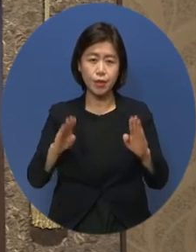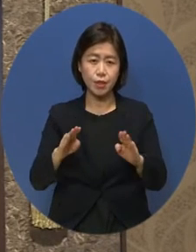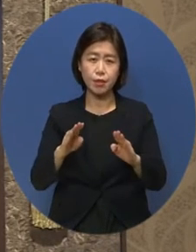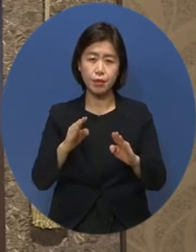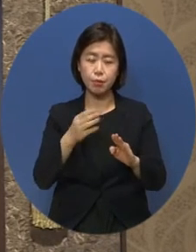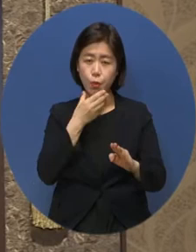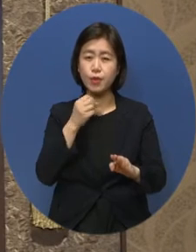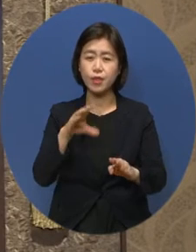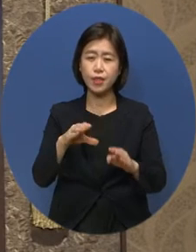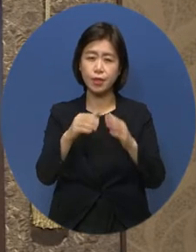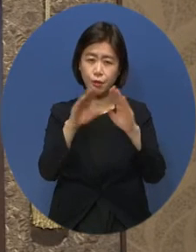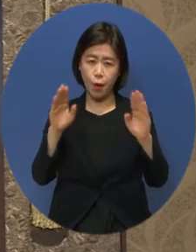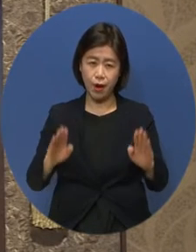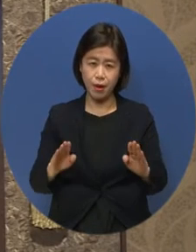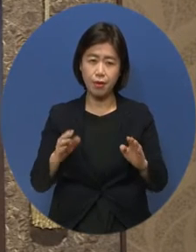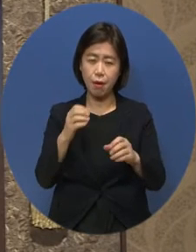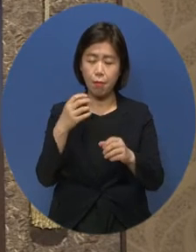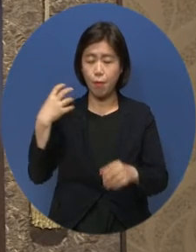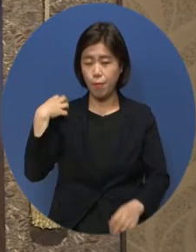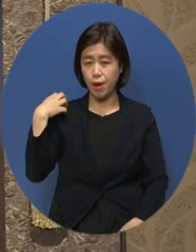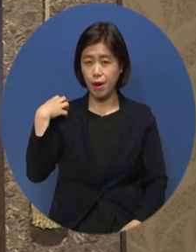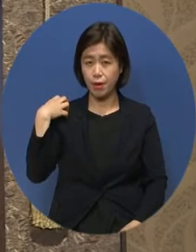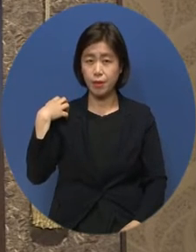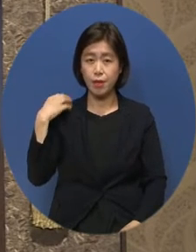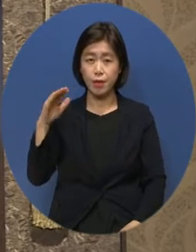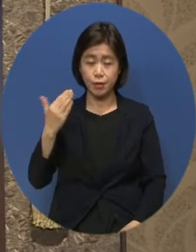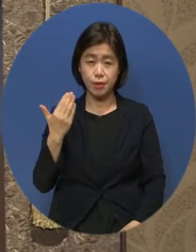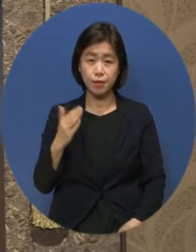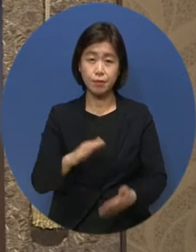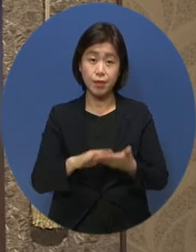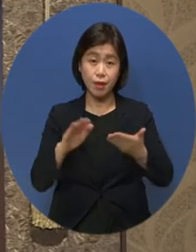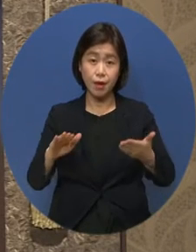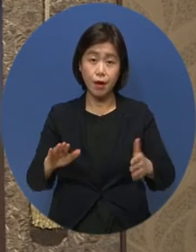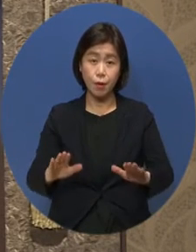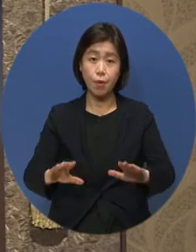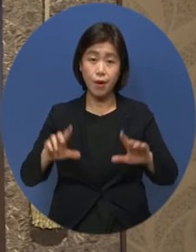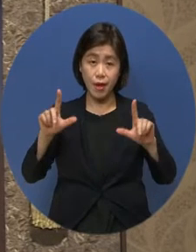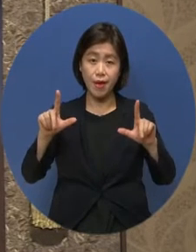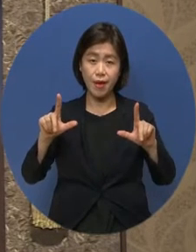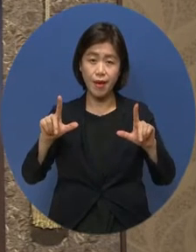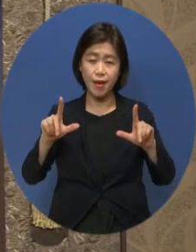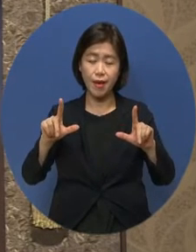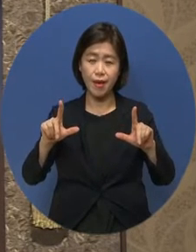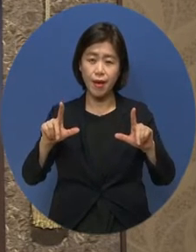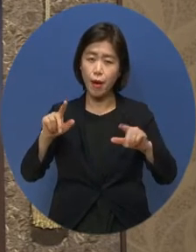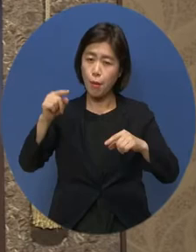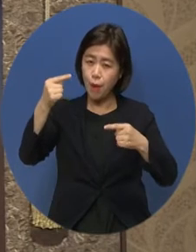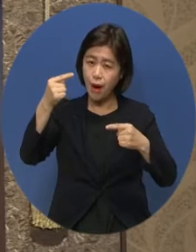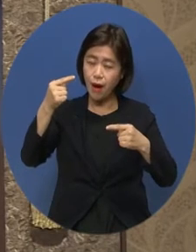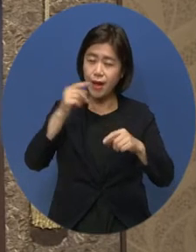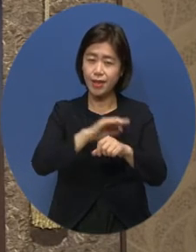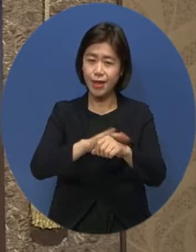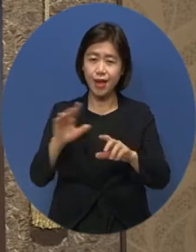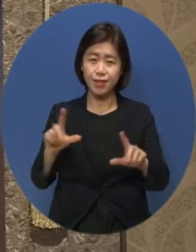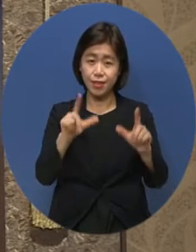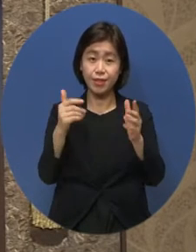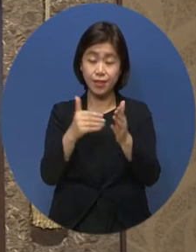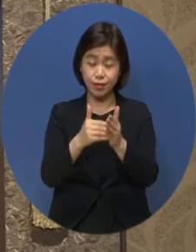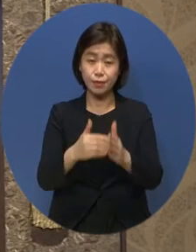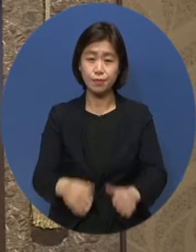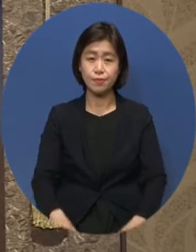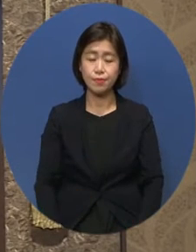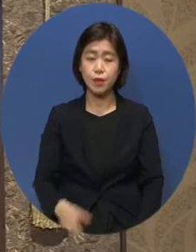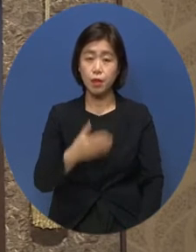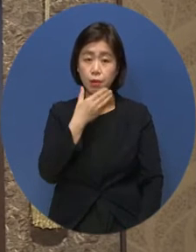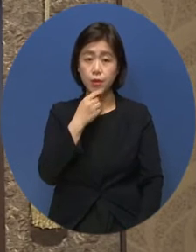합니다 벌써 신충 년 한 해를 맞이해서 설명절 까지 지난거 같습니다 우리 어